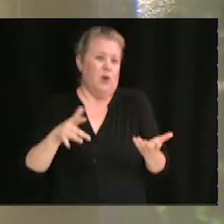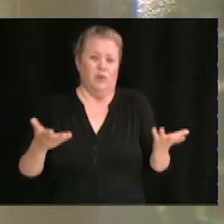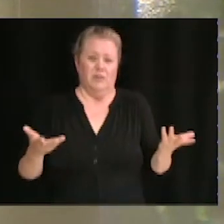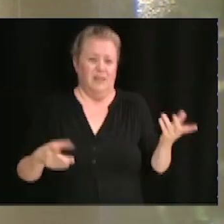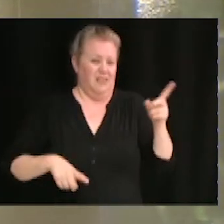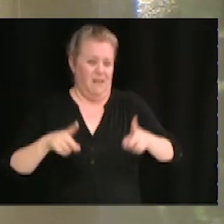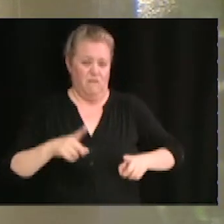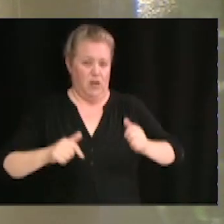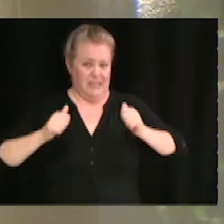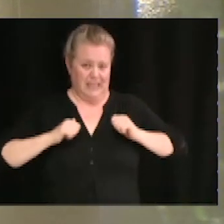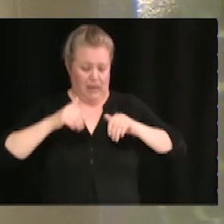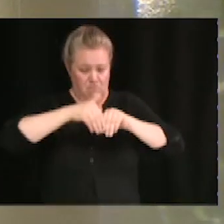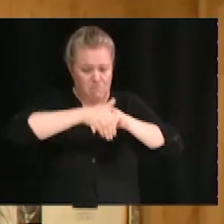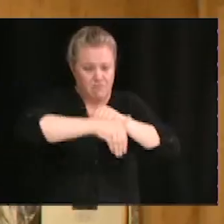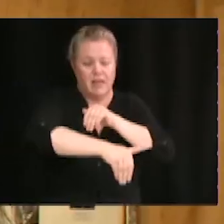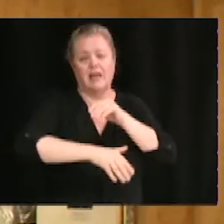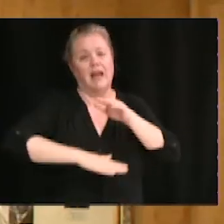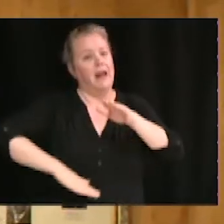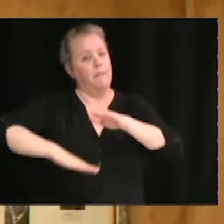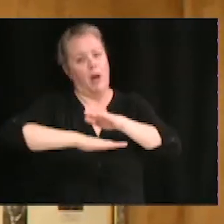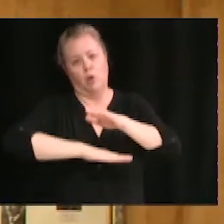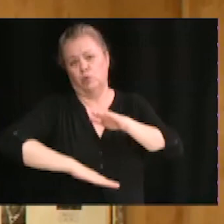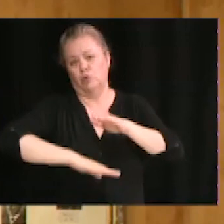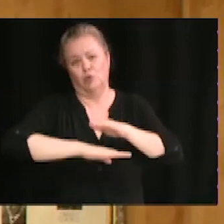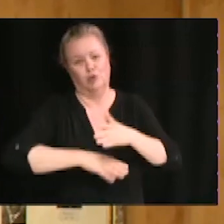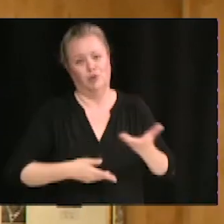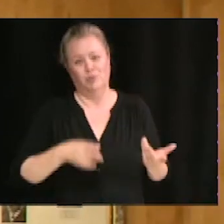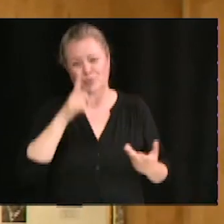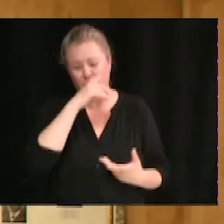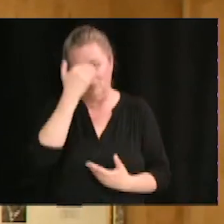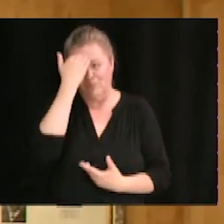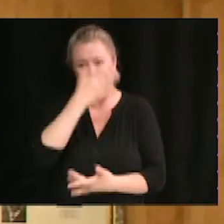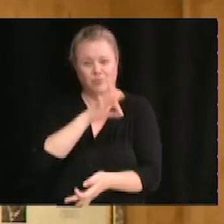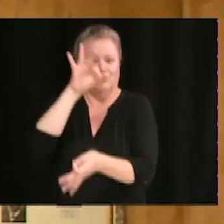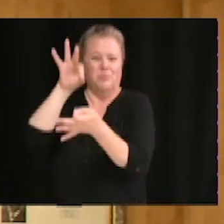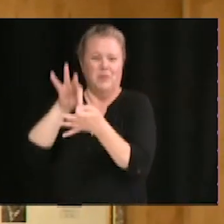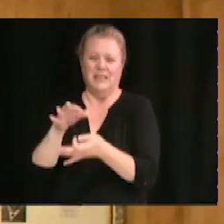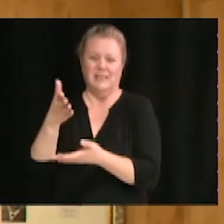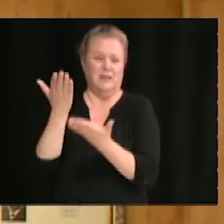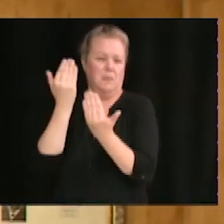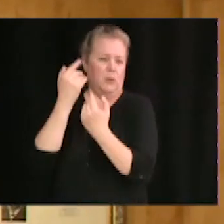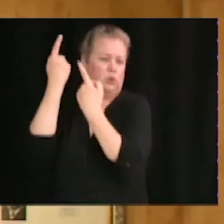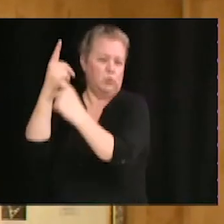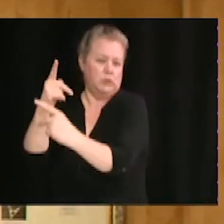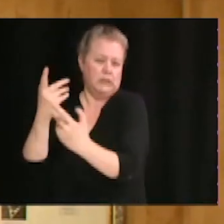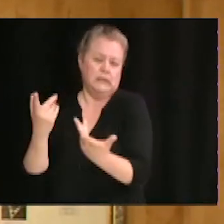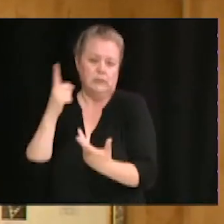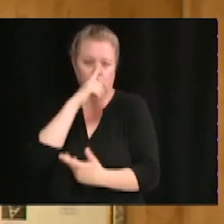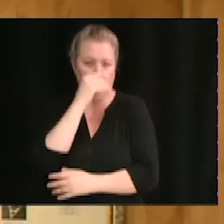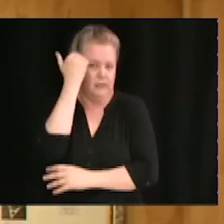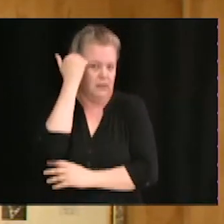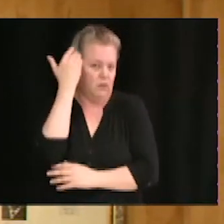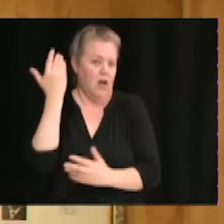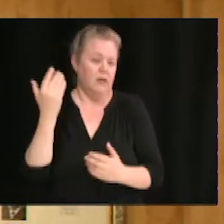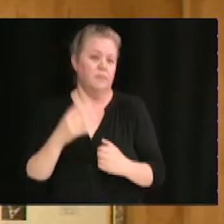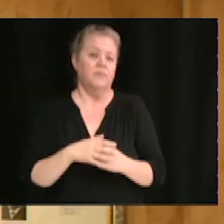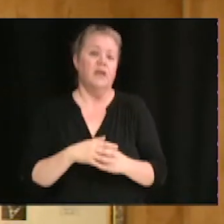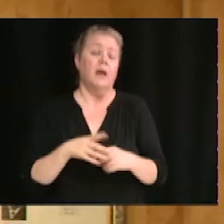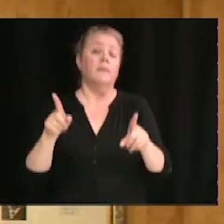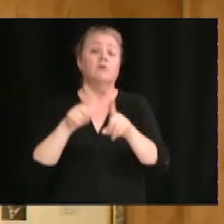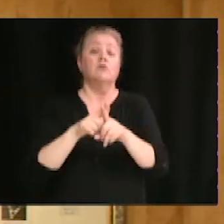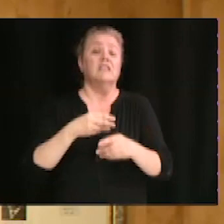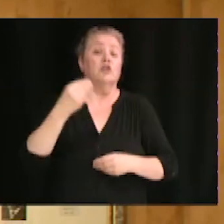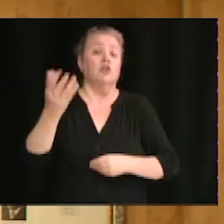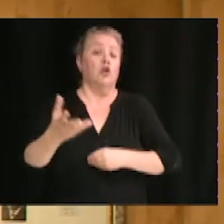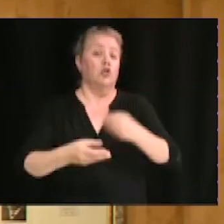ce qu'on met dans les sacs, c'est vraiment la base. On ne peut pas, selon les années, ne peut pas mettre tout ce qui peut combler. Et la distribution,